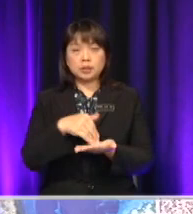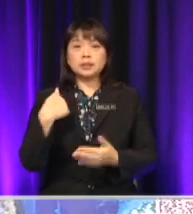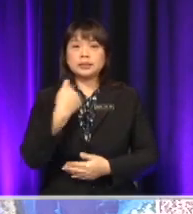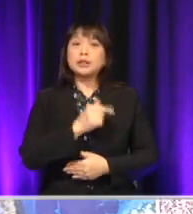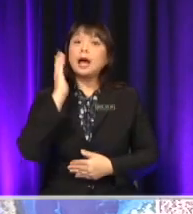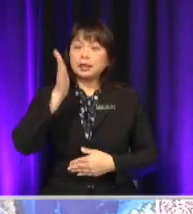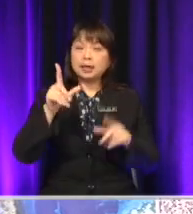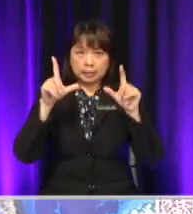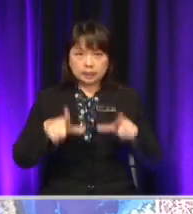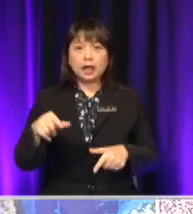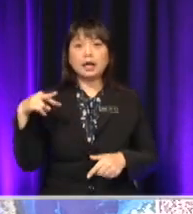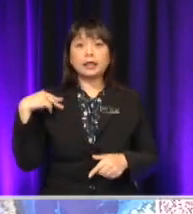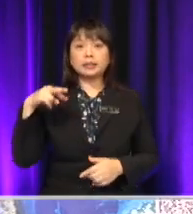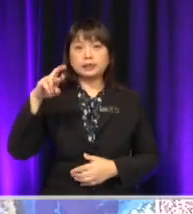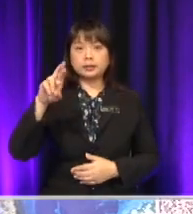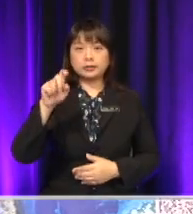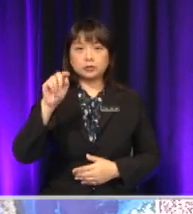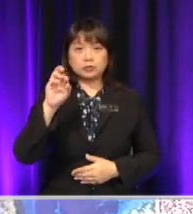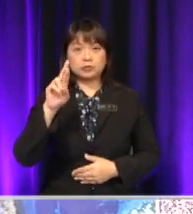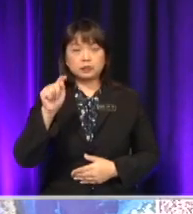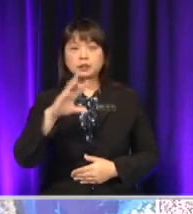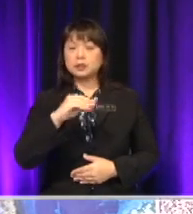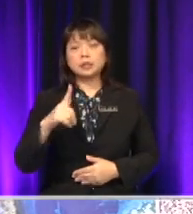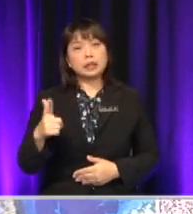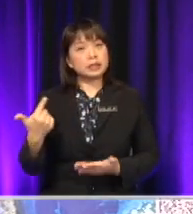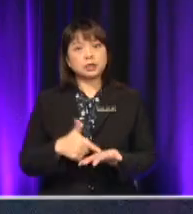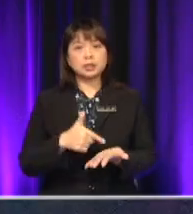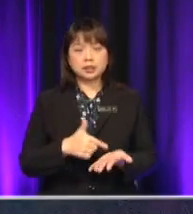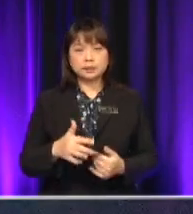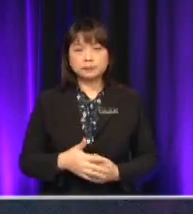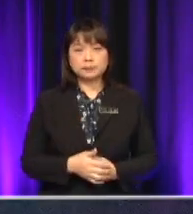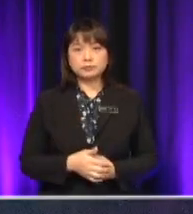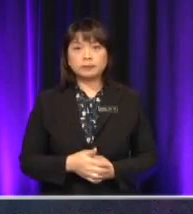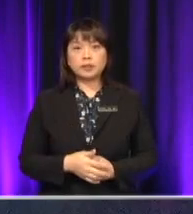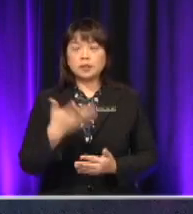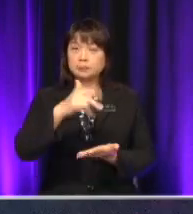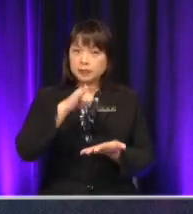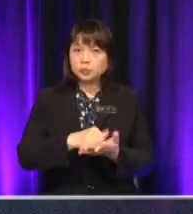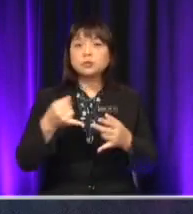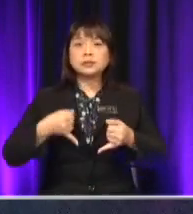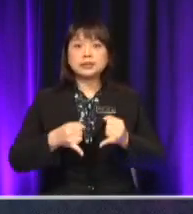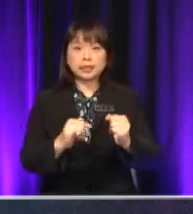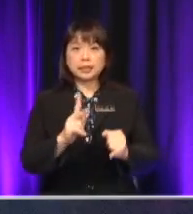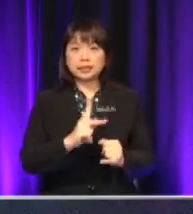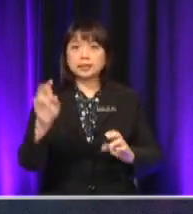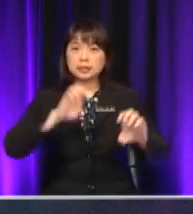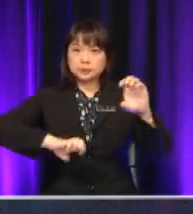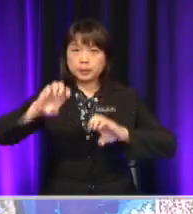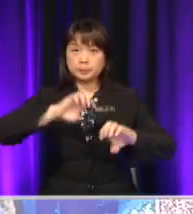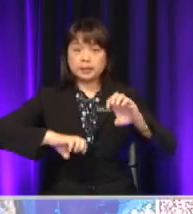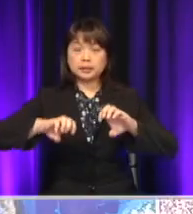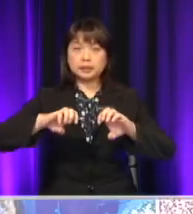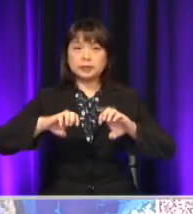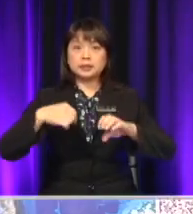kaki retort, okey, dan sebagainya. Okey, yang seterusnya iaitu? Seterusnya ialah menjalankan eksperimen, cikgu. Okey, kita buat eksperimen itu.